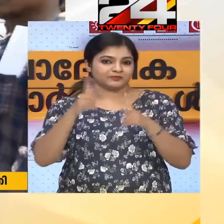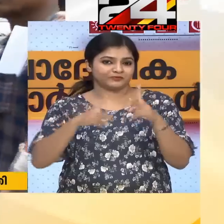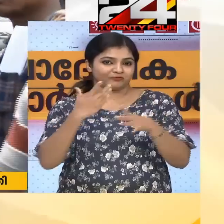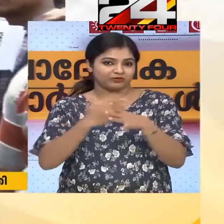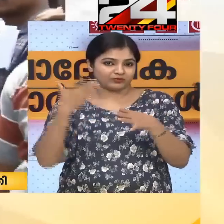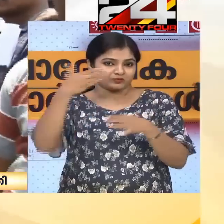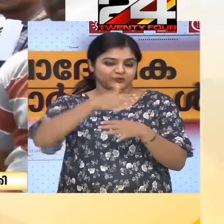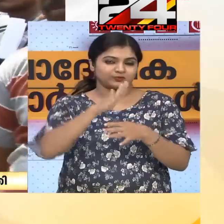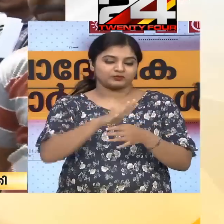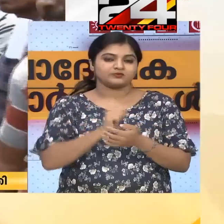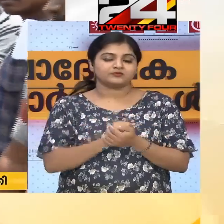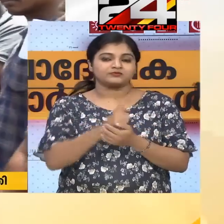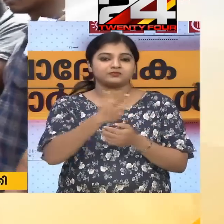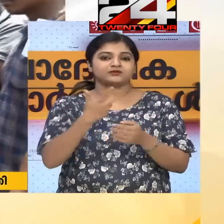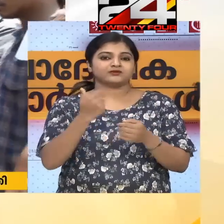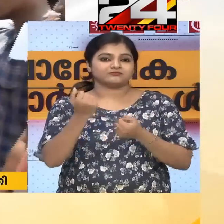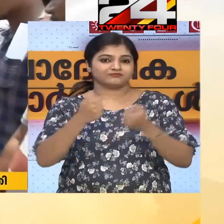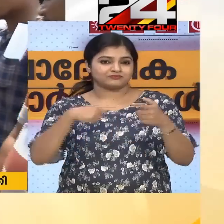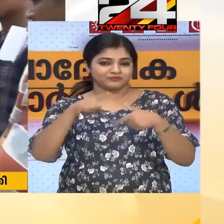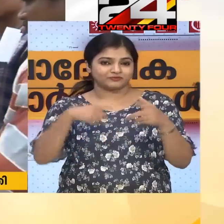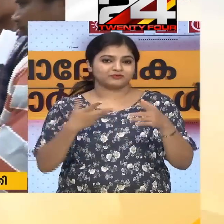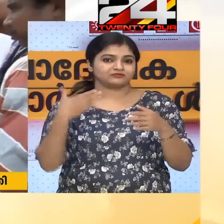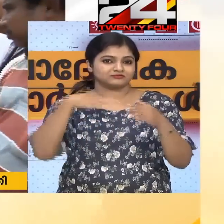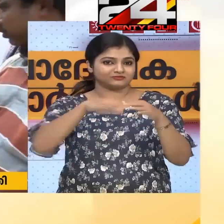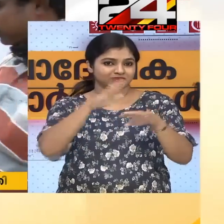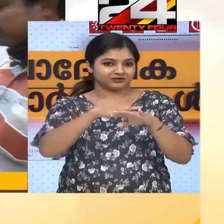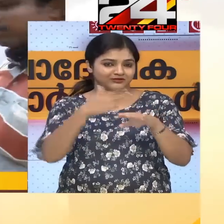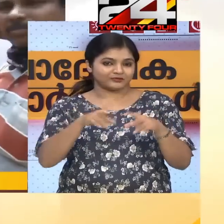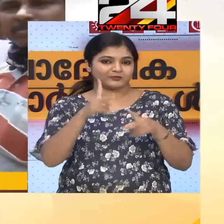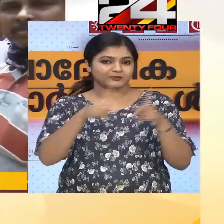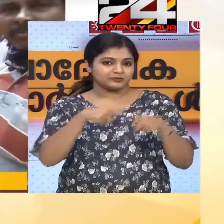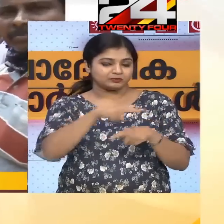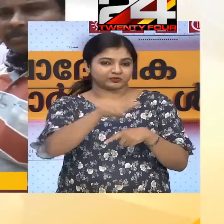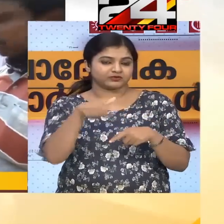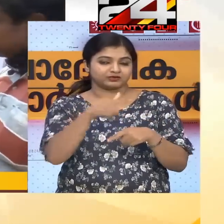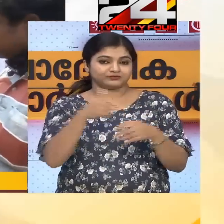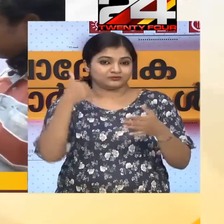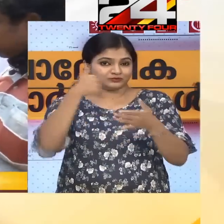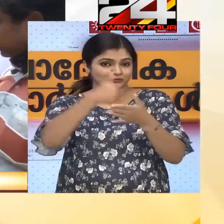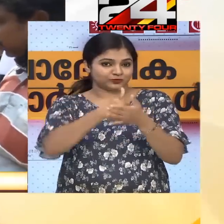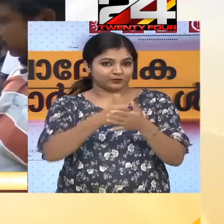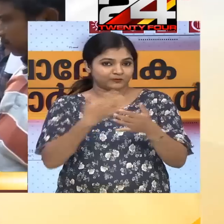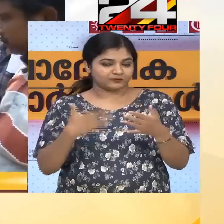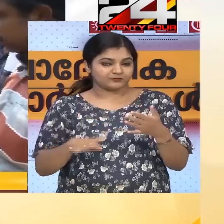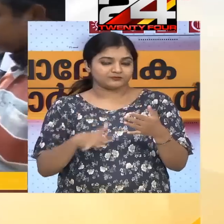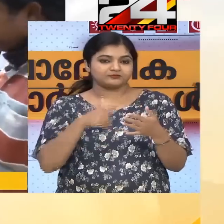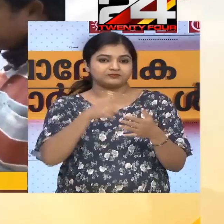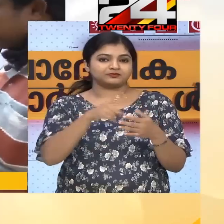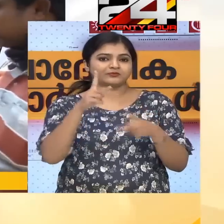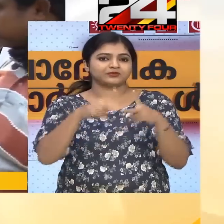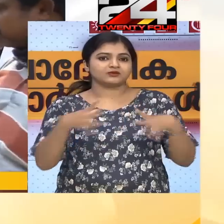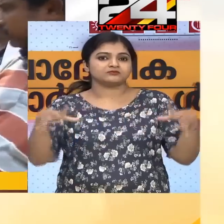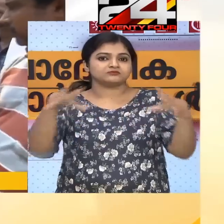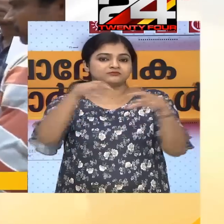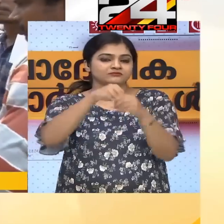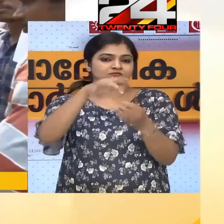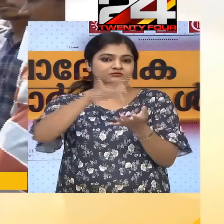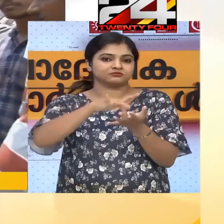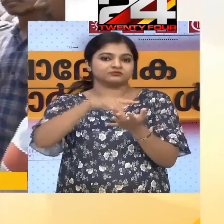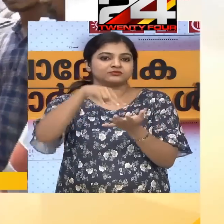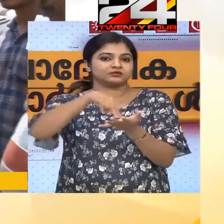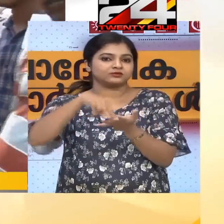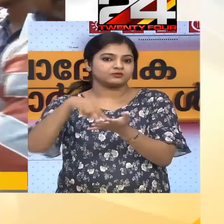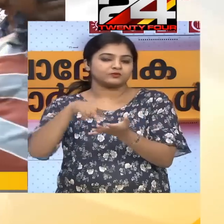തന്നെ പബ്ലിക് ട്രാൻസ്പോർട്ടേഷൻ ഉപയോഗിച്ചുകൊണ്ട് ഇവിടെ എത്തുന്ന ആളുകൾ തന്നെ ഇവിടെ എത്തി കഴിഞ്ഞ ശേഷം ഇതുപോലെ തന്നെ ഇപ്പോൾ പോലും ഇവിടെ കൂട്ടം കൂടിയാണ് നമ്മൾ ഈ